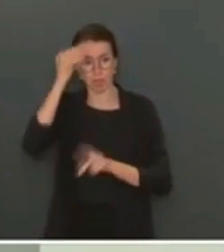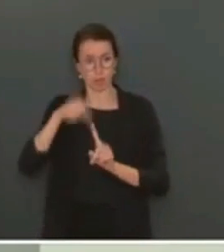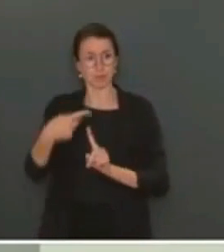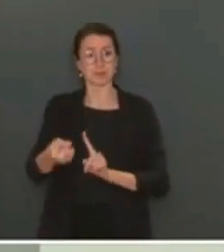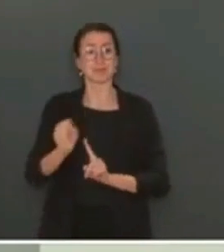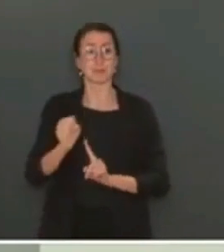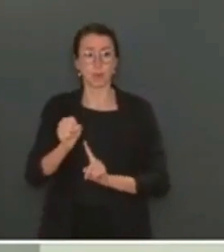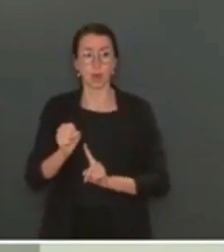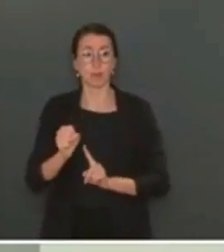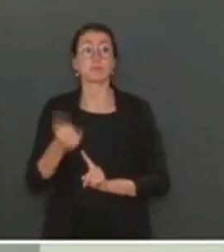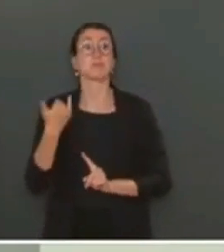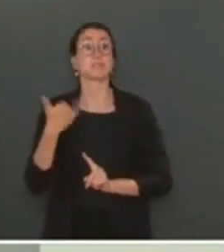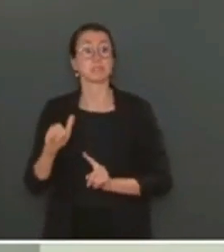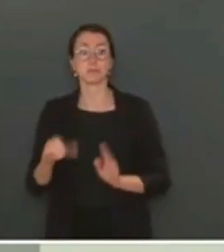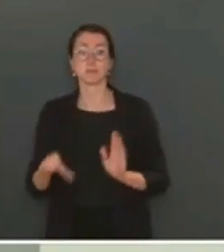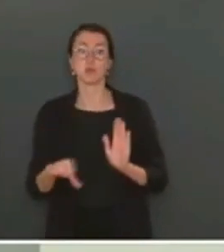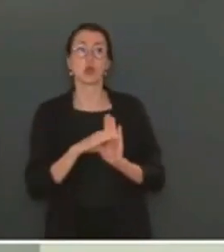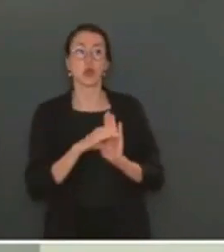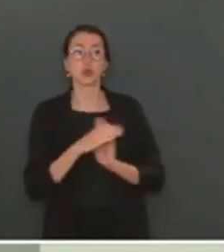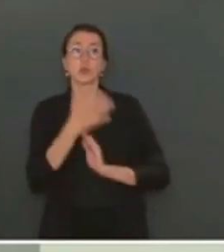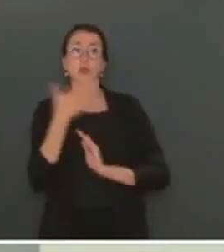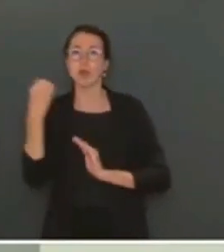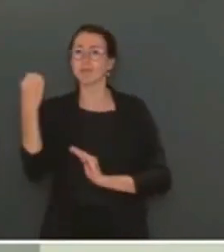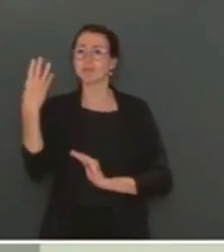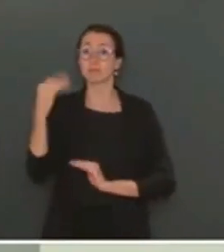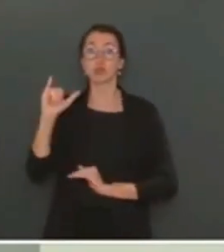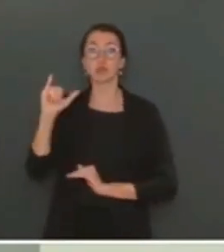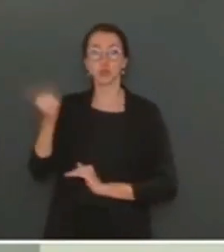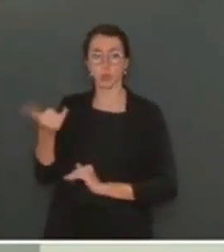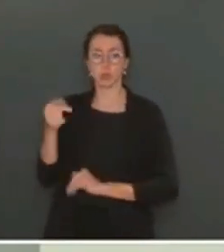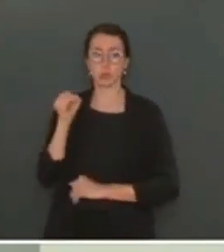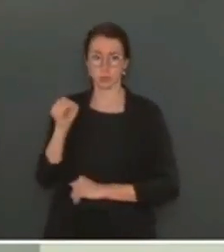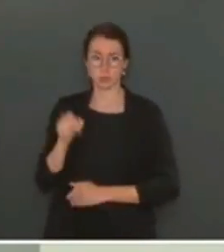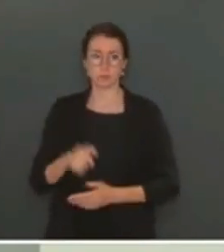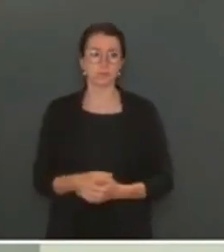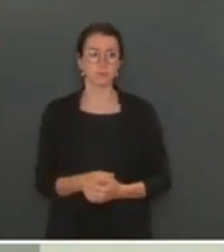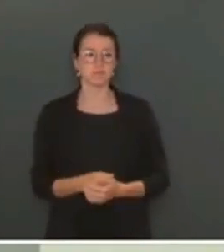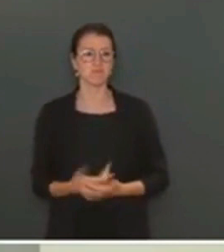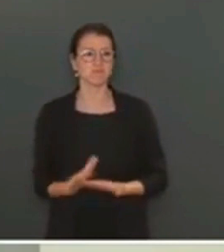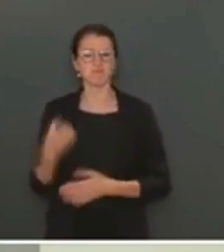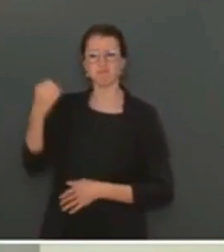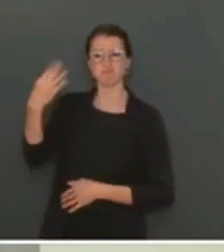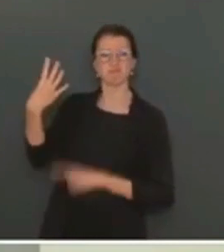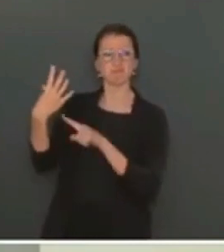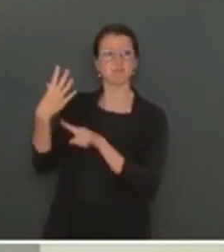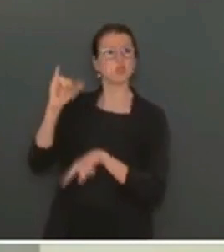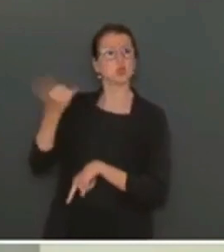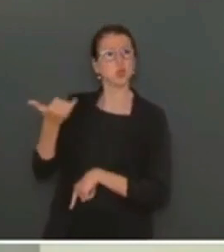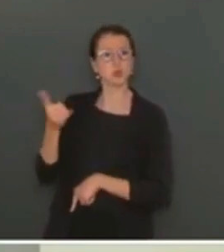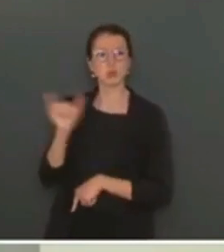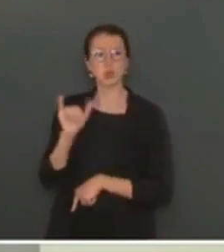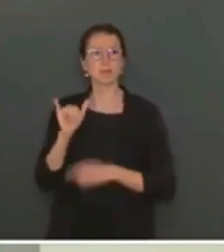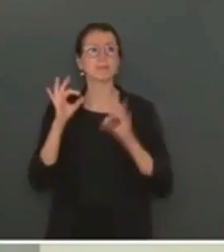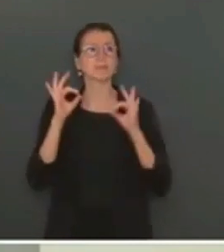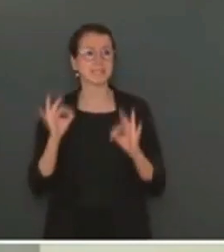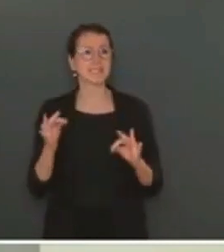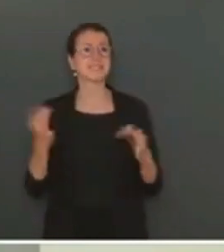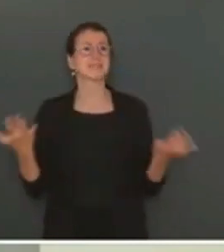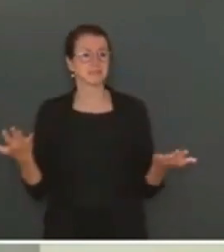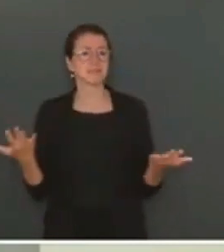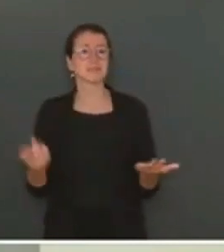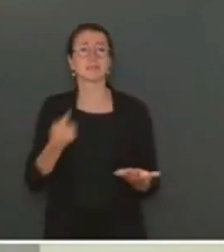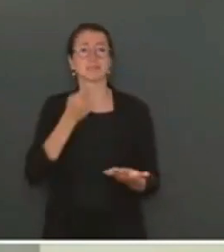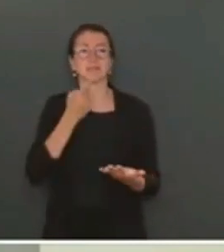établi par les communautés. Pour rappel, le code jaune fait référence à une situation où la présence du virus est toujours